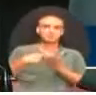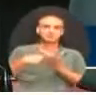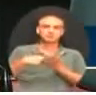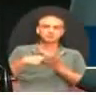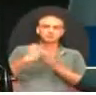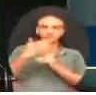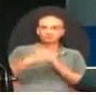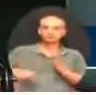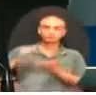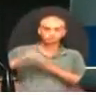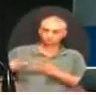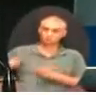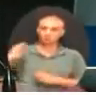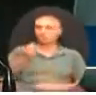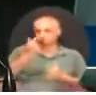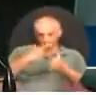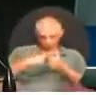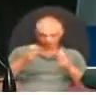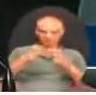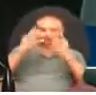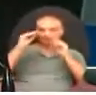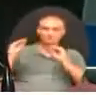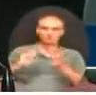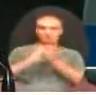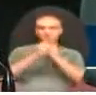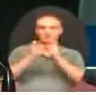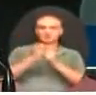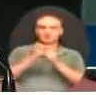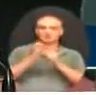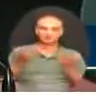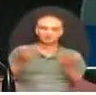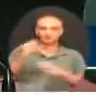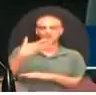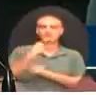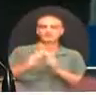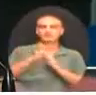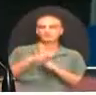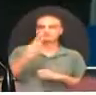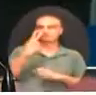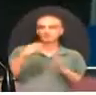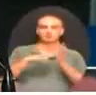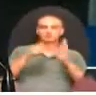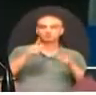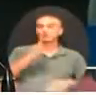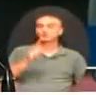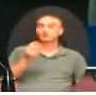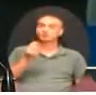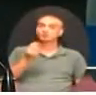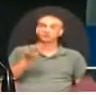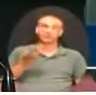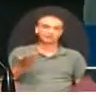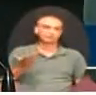בסוף הספונסרים נתנו את הכסף, תאי הכבוד הומרו בכרטיסים, והמדינה נתנה 2.7 מיליון